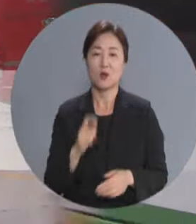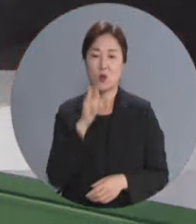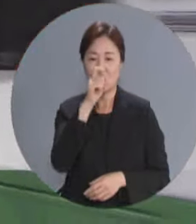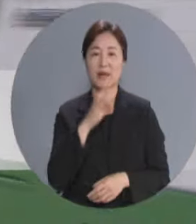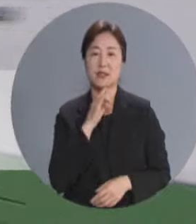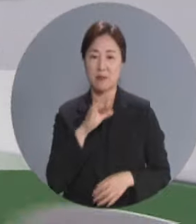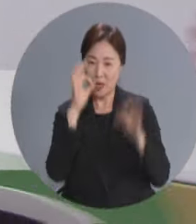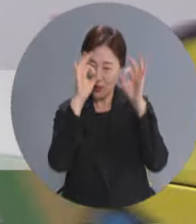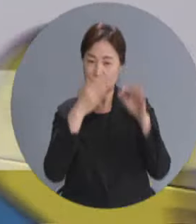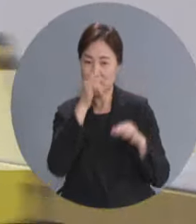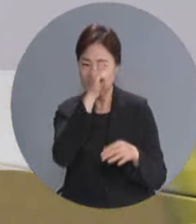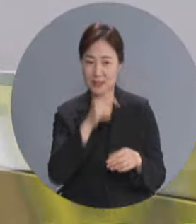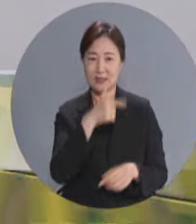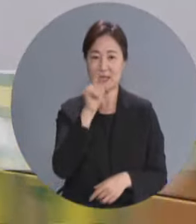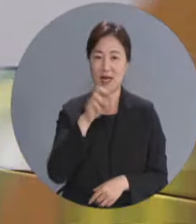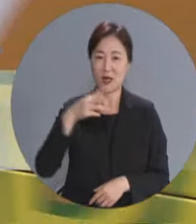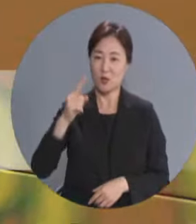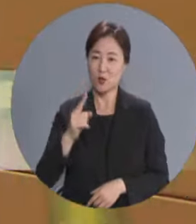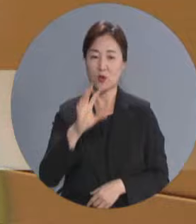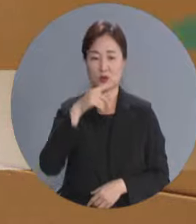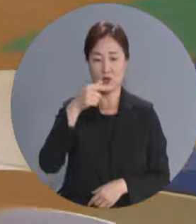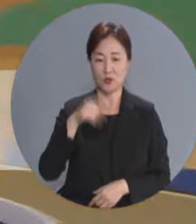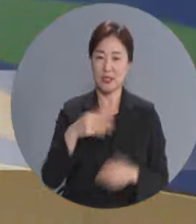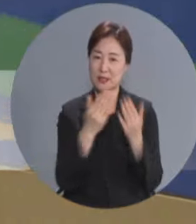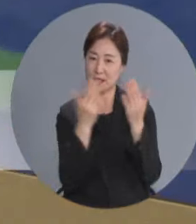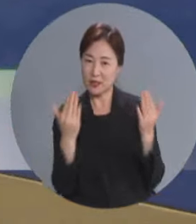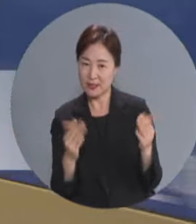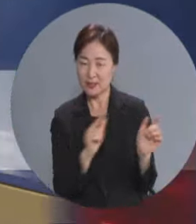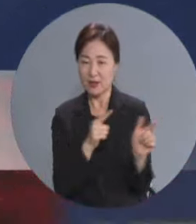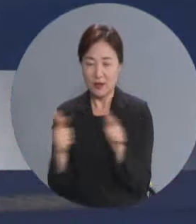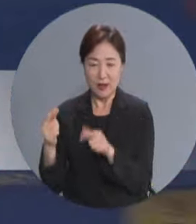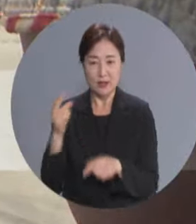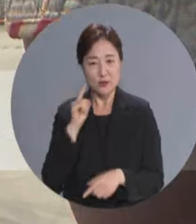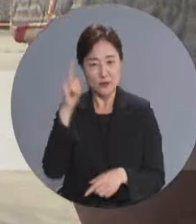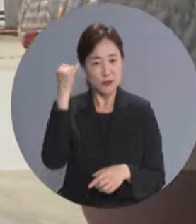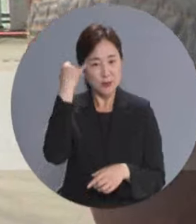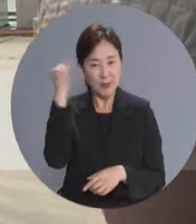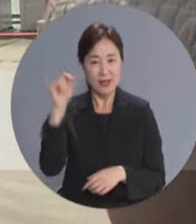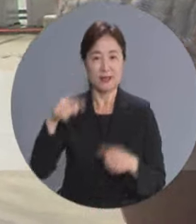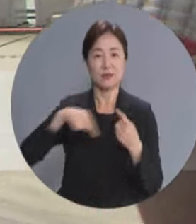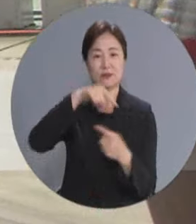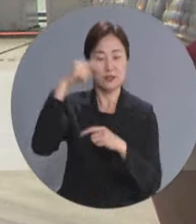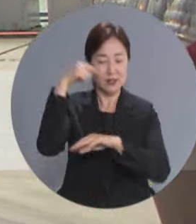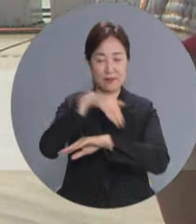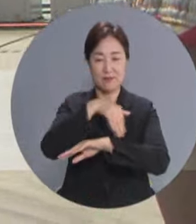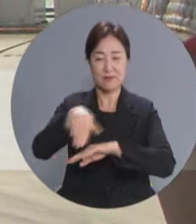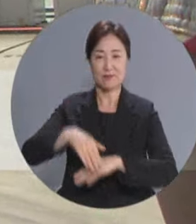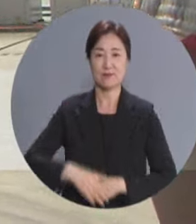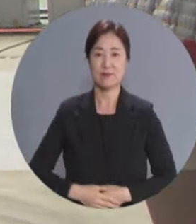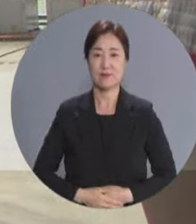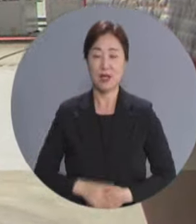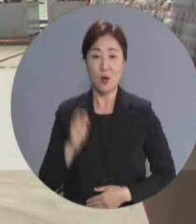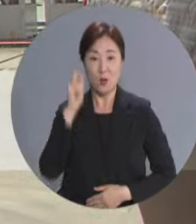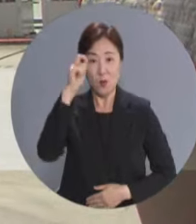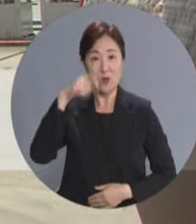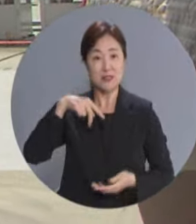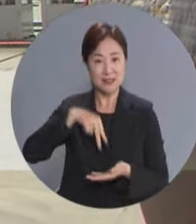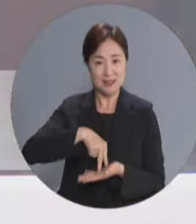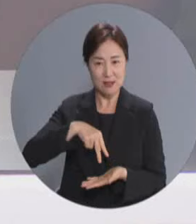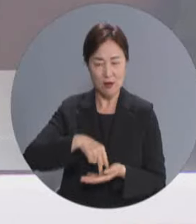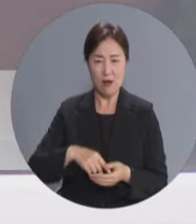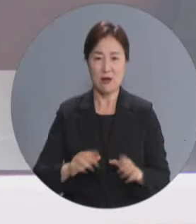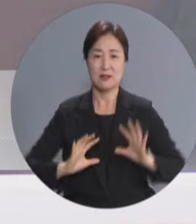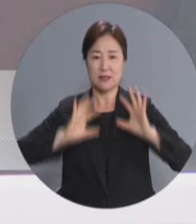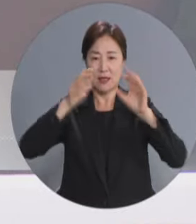수 있는 나로호와 누리호 실물 전시 등 다양한 우주항공 테마로 진행될 예정입니다. 고흥군은 세계